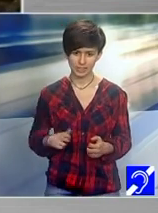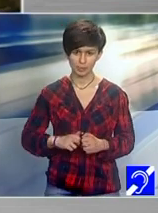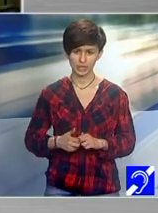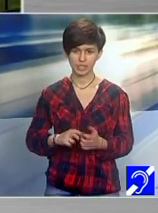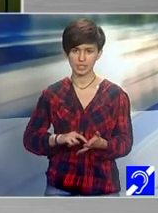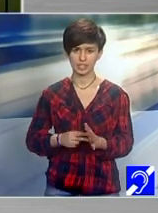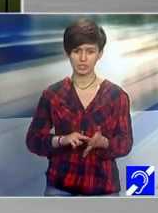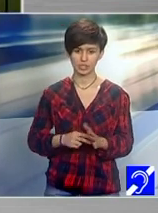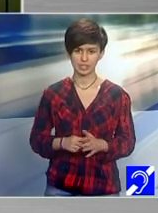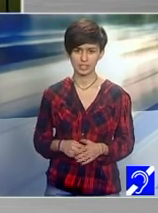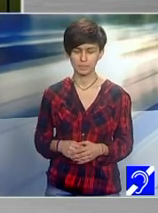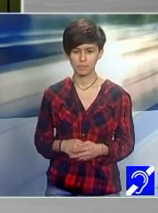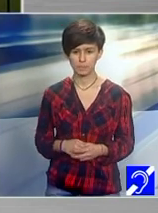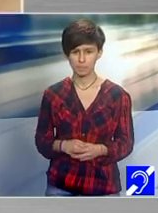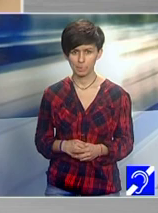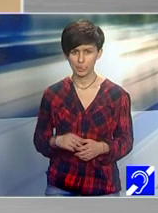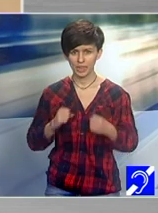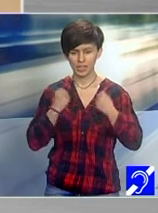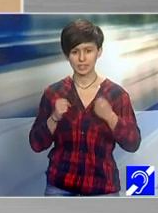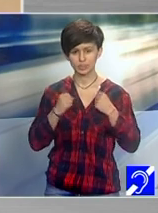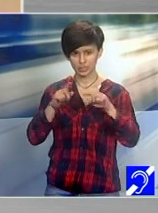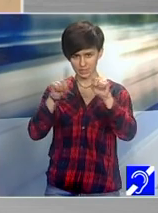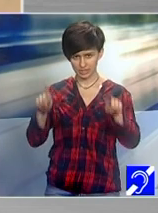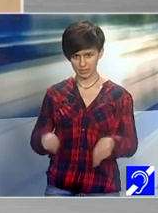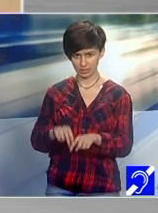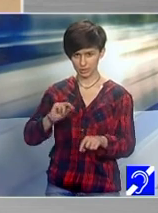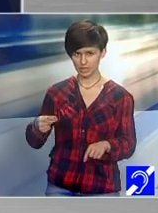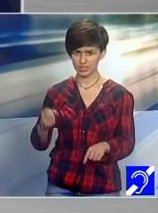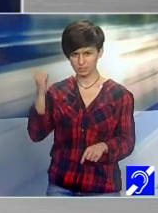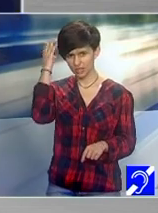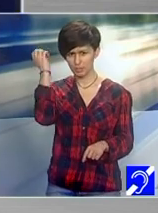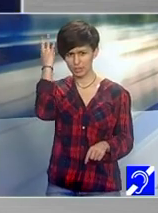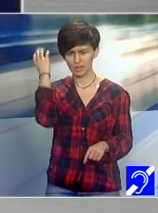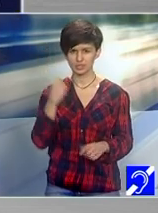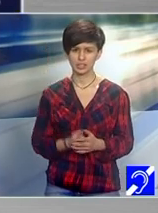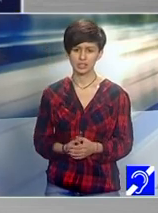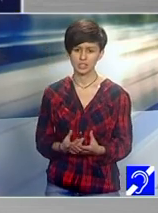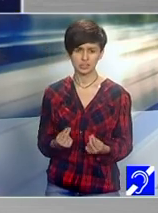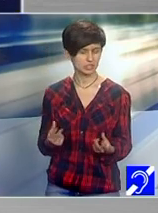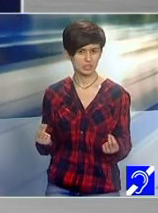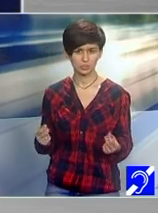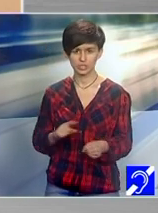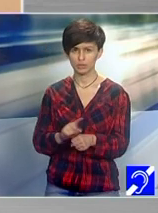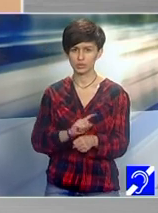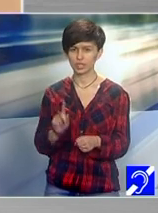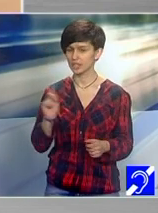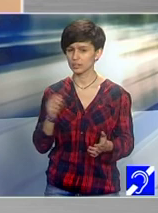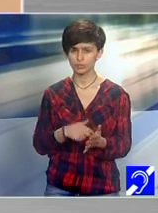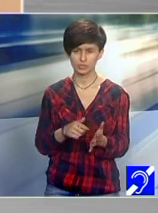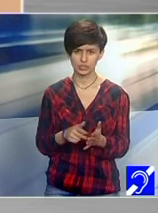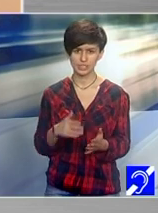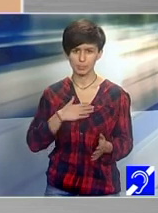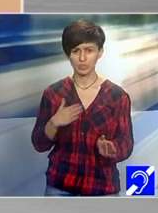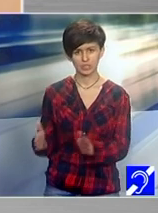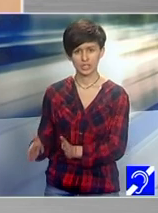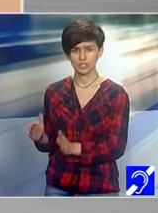Sănătății. Sancțiunile din contract sunt aberante. Sunt o mulțime de lucruri care nu funcționează. Am avut și perioade în